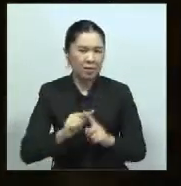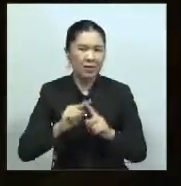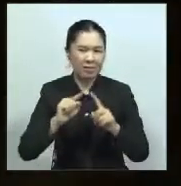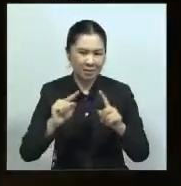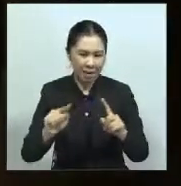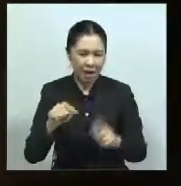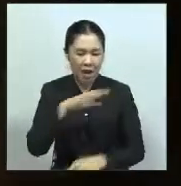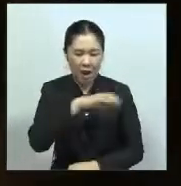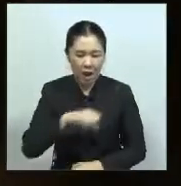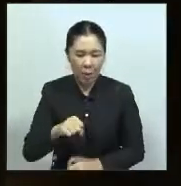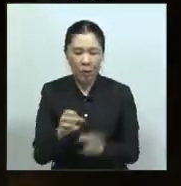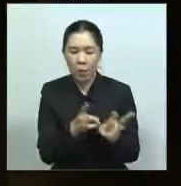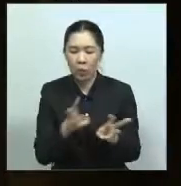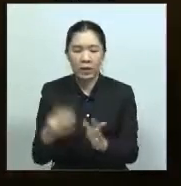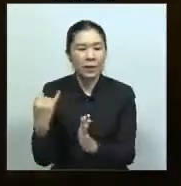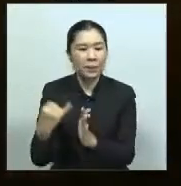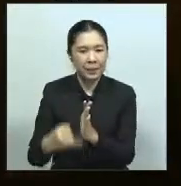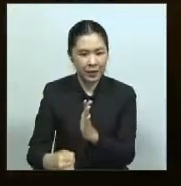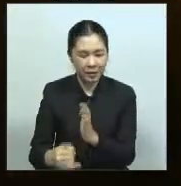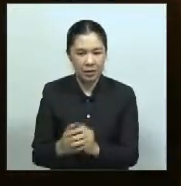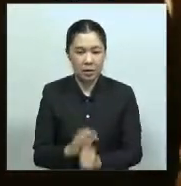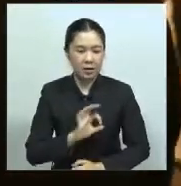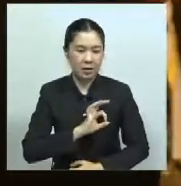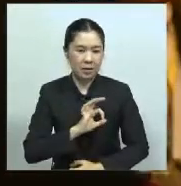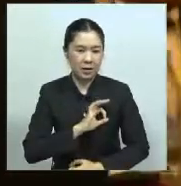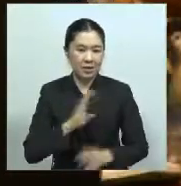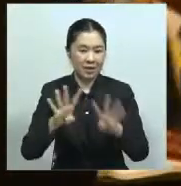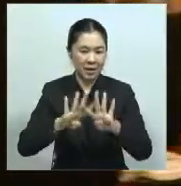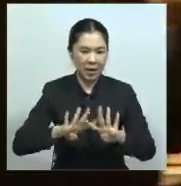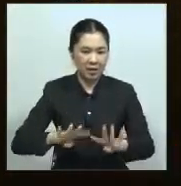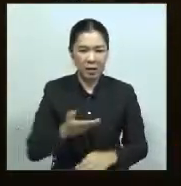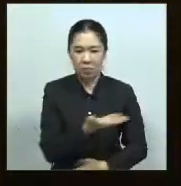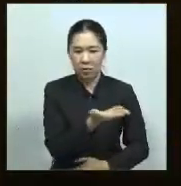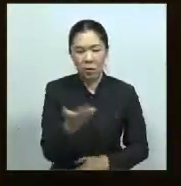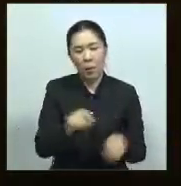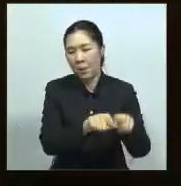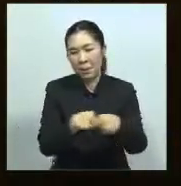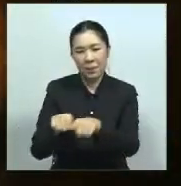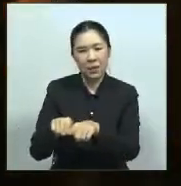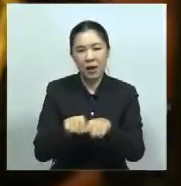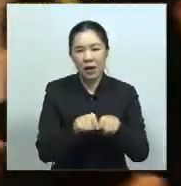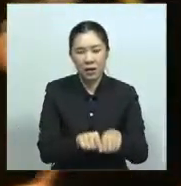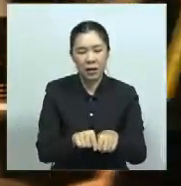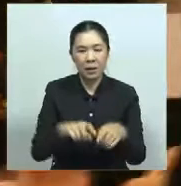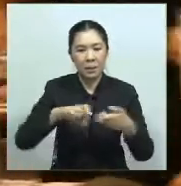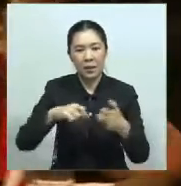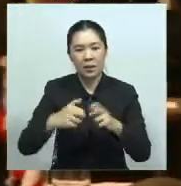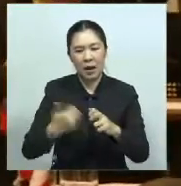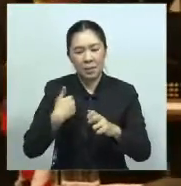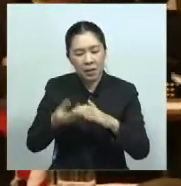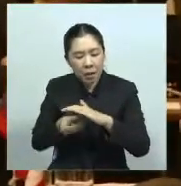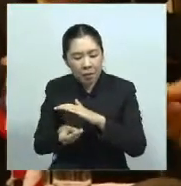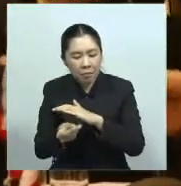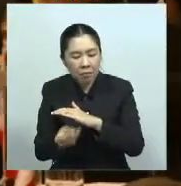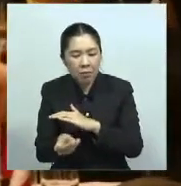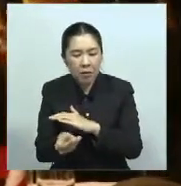ำมาใช้อย่างผิดวิธีซึ่งสมาชิกอาเซียนตอนนี้ประสบปัญหาเช่นเดียวกันหมดเนื่องจากว่ามีการเผยแพร่และก็มีการลักลอบซื้อขายผ่าน